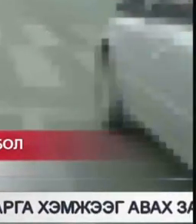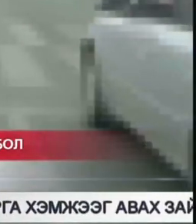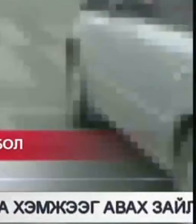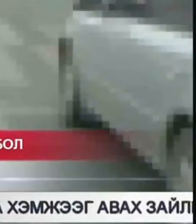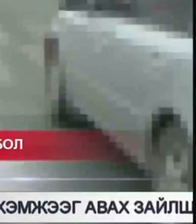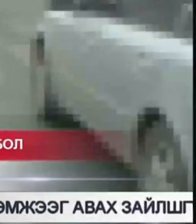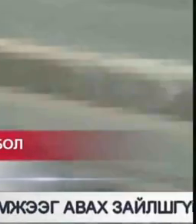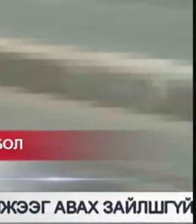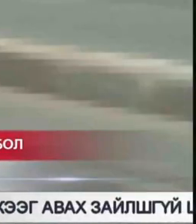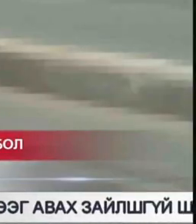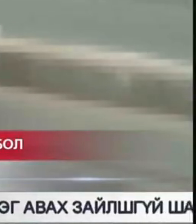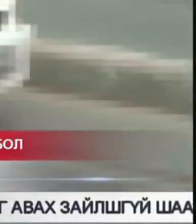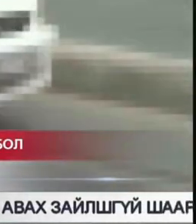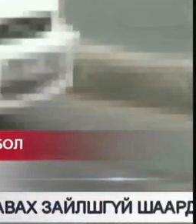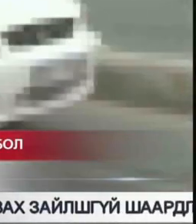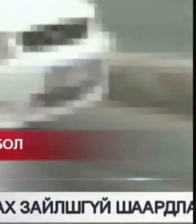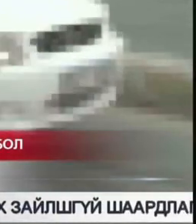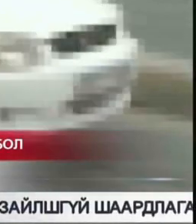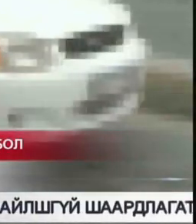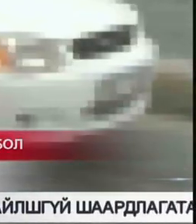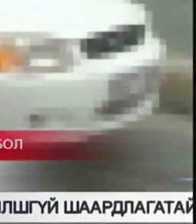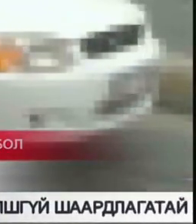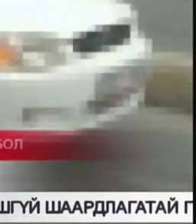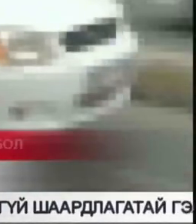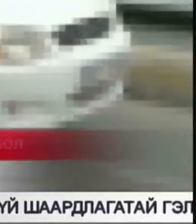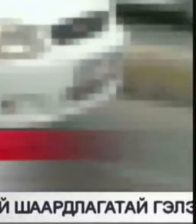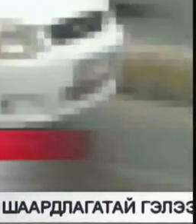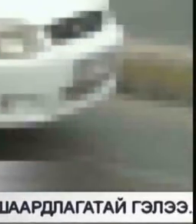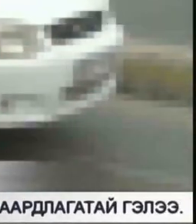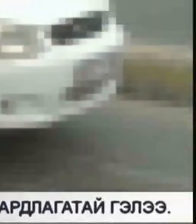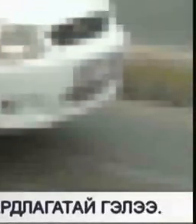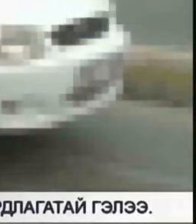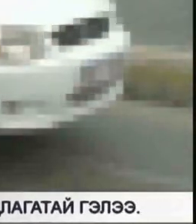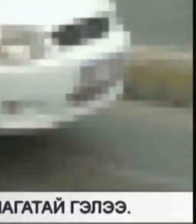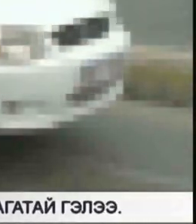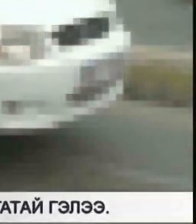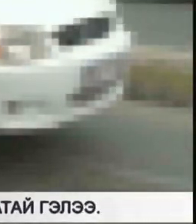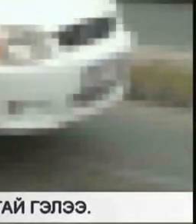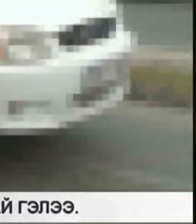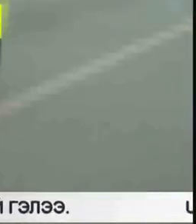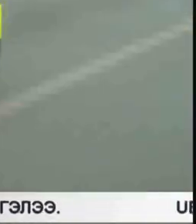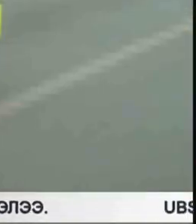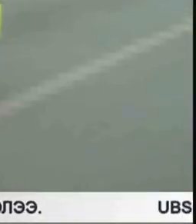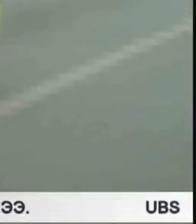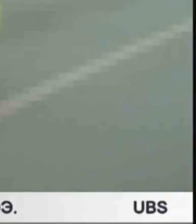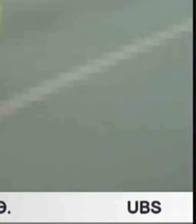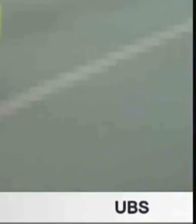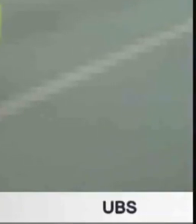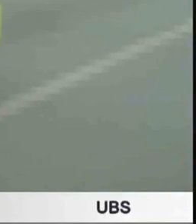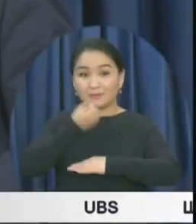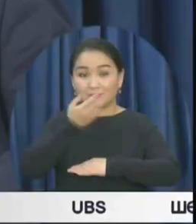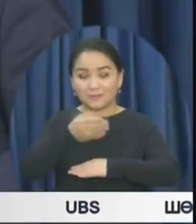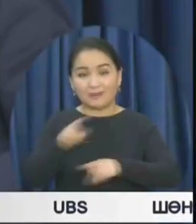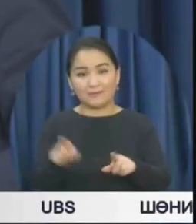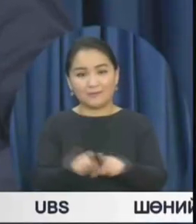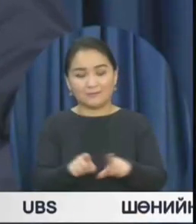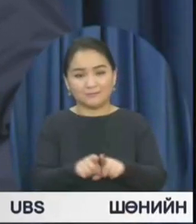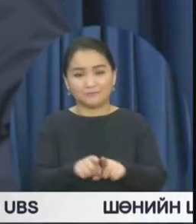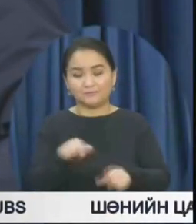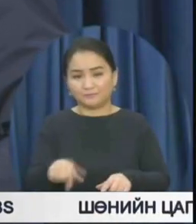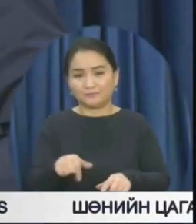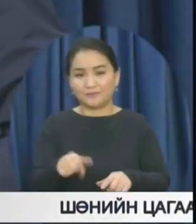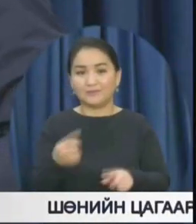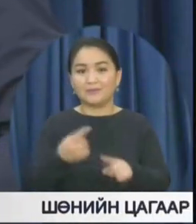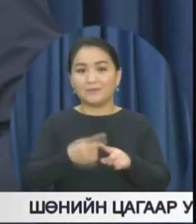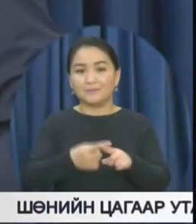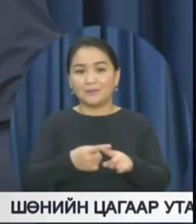нэмэгдэх эрсдэлтэй байгаа юм. За магадгүй халдварын тохиолдол буурахгүй нас баралт нэмэгдвэл дахиж хөл хорих шаардлага гарна гэлээ. Магадгүй